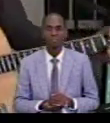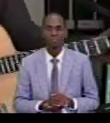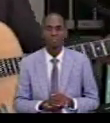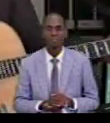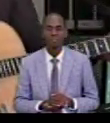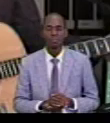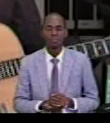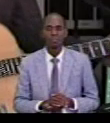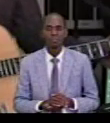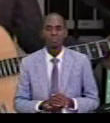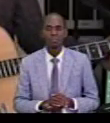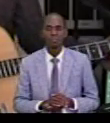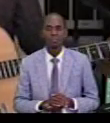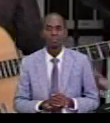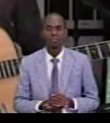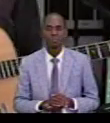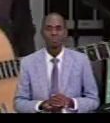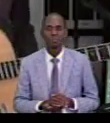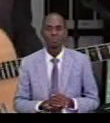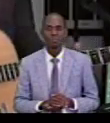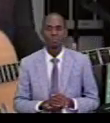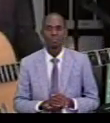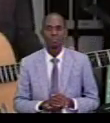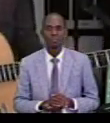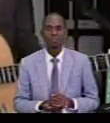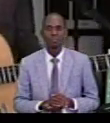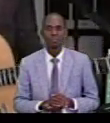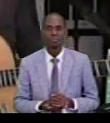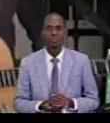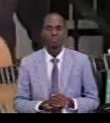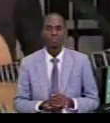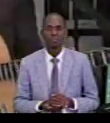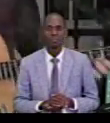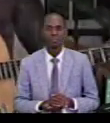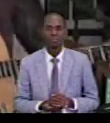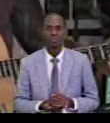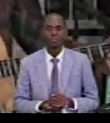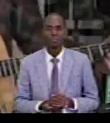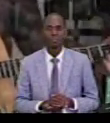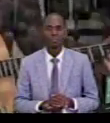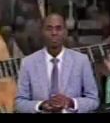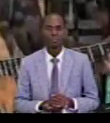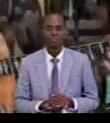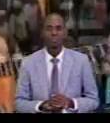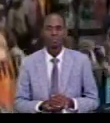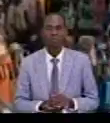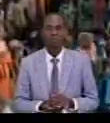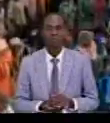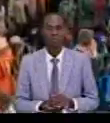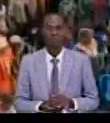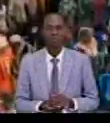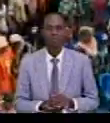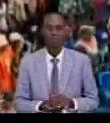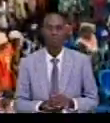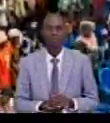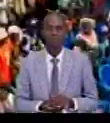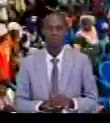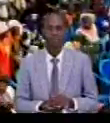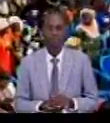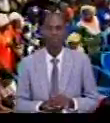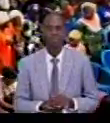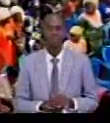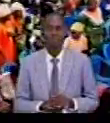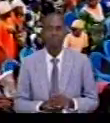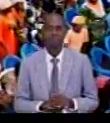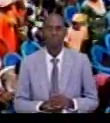quel grand roi nous servons. Combien croient un miracle ici en cet instant. Nous déclarons